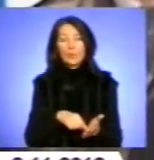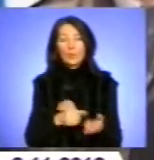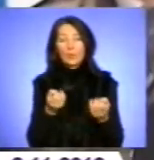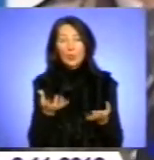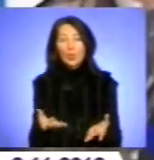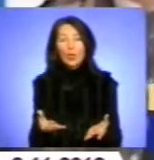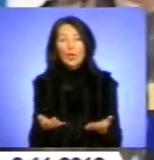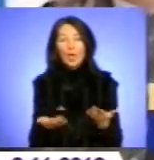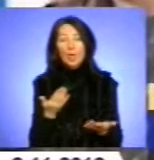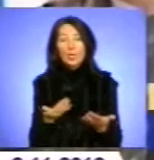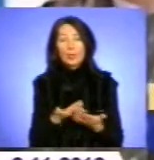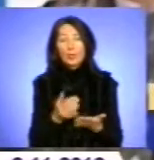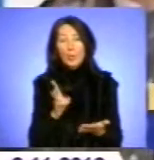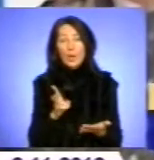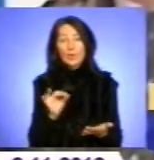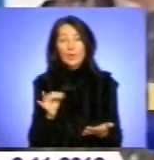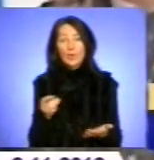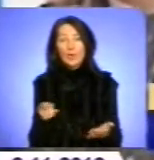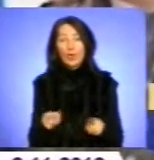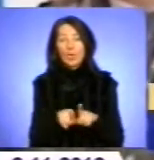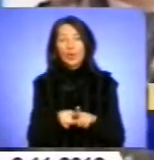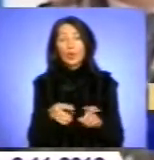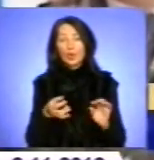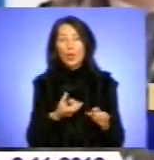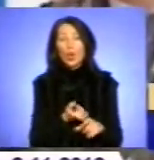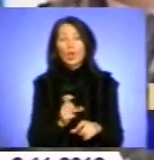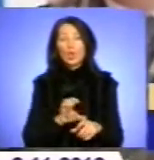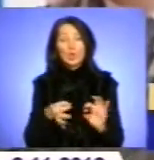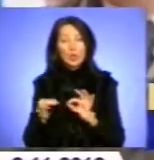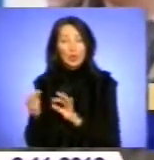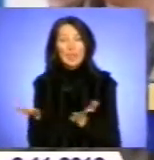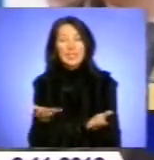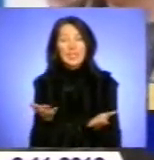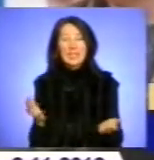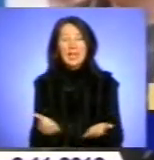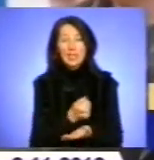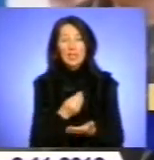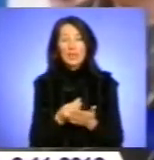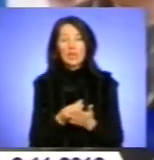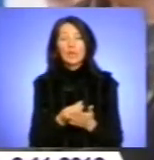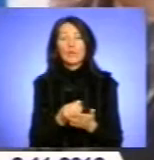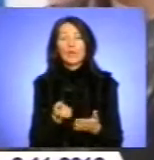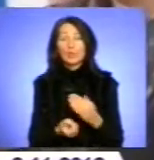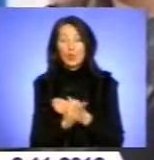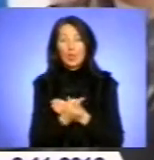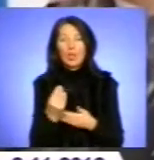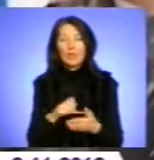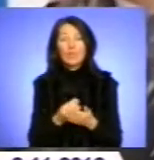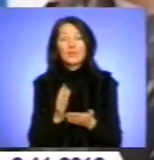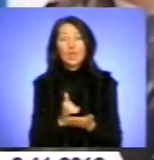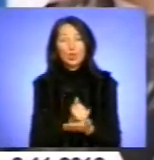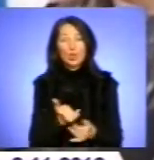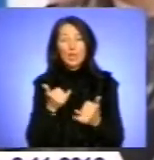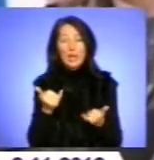простой, казалось бы, и одновременно чрезвычайно сложный. Где найти финансовые источники, финансовые ресурсы для,